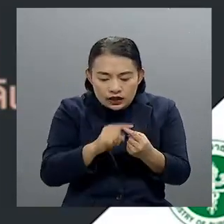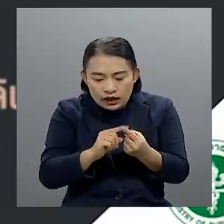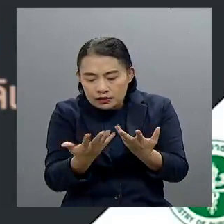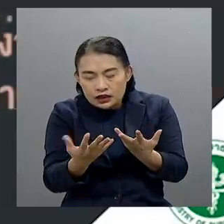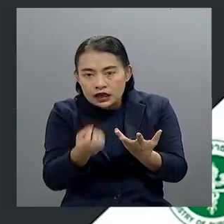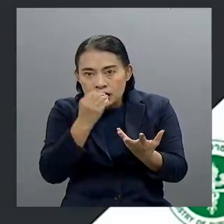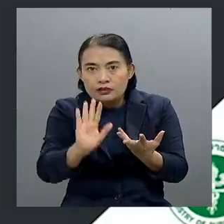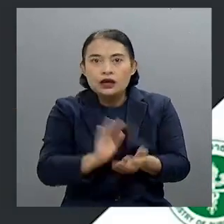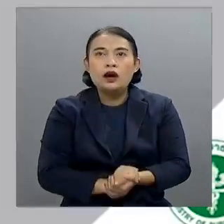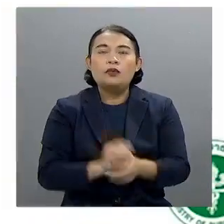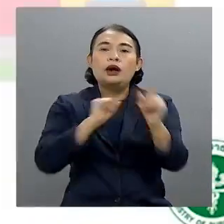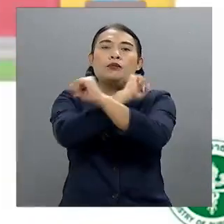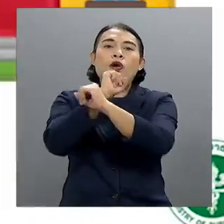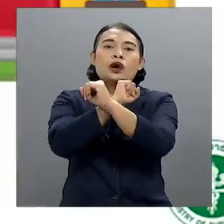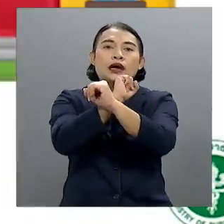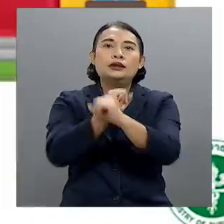าหาร